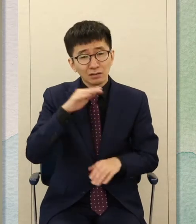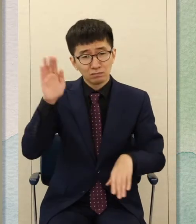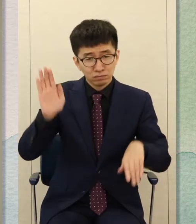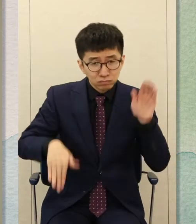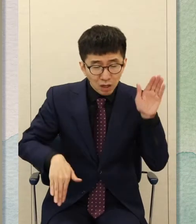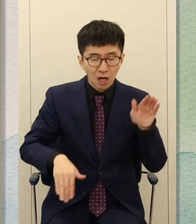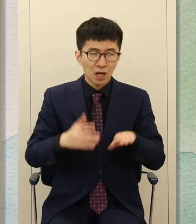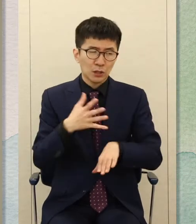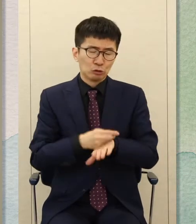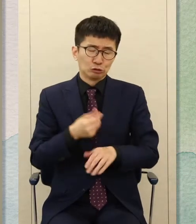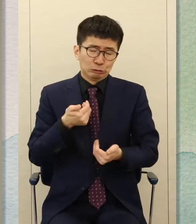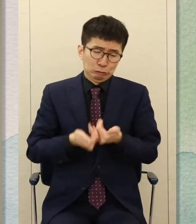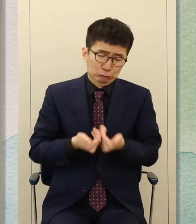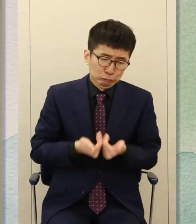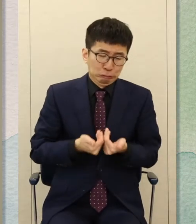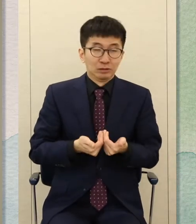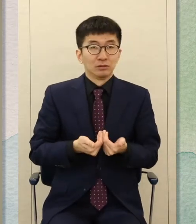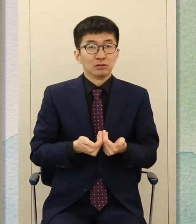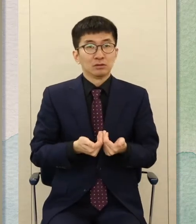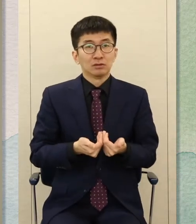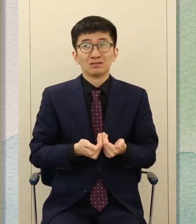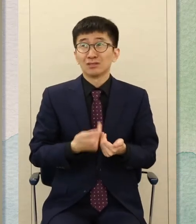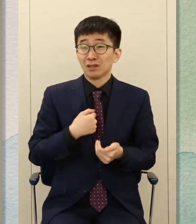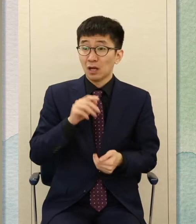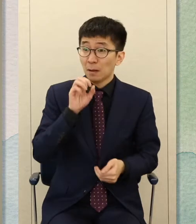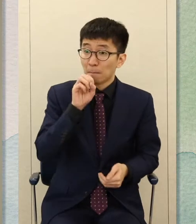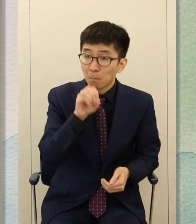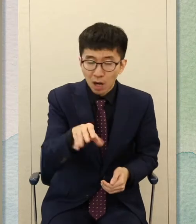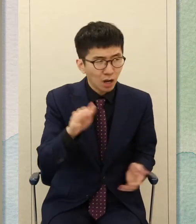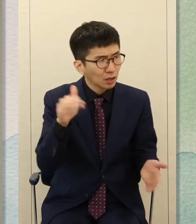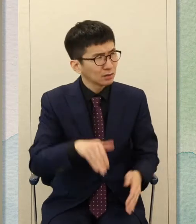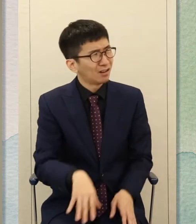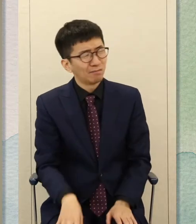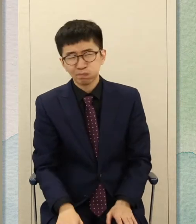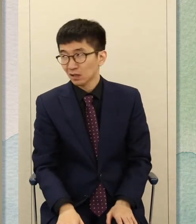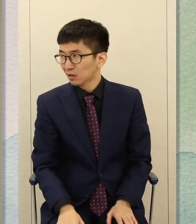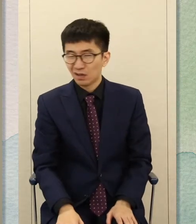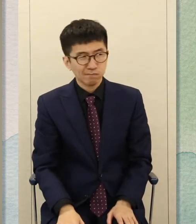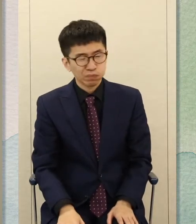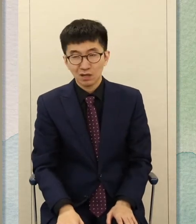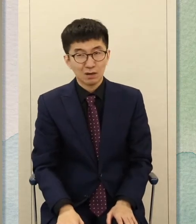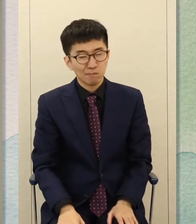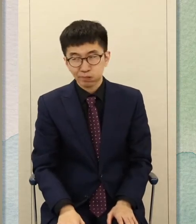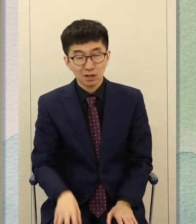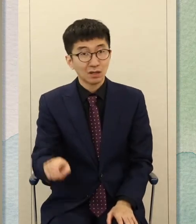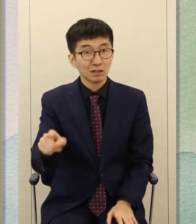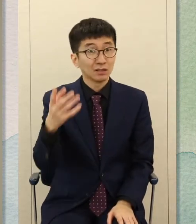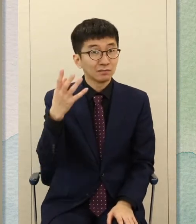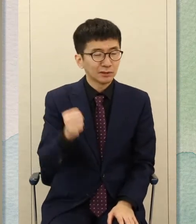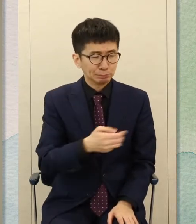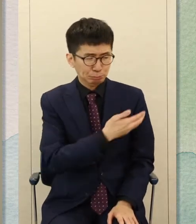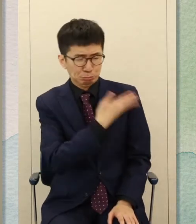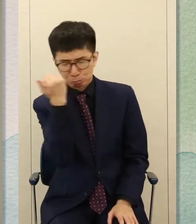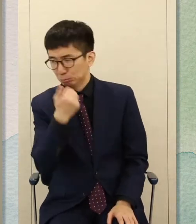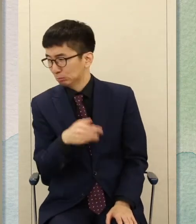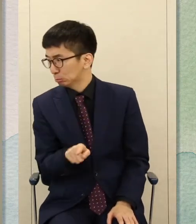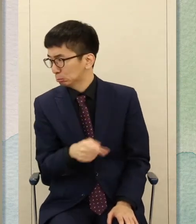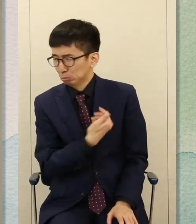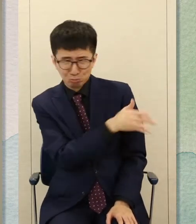점점 커지고 이러니까 내가 무슨 말을 해도 학생들이 말도 안 듣고 그러니까 이제 모르는 척하는 것 같고